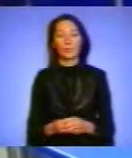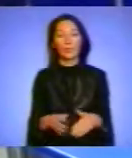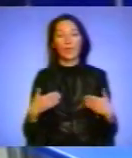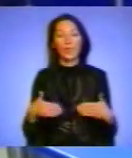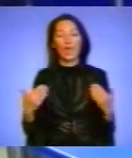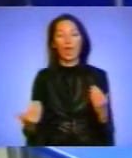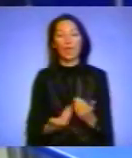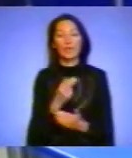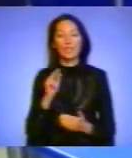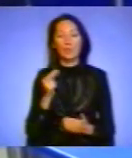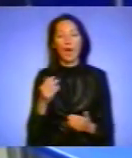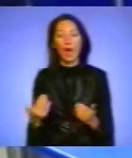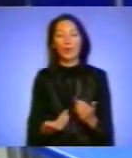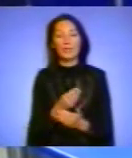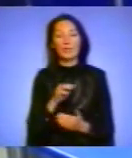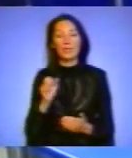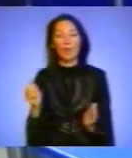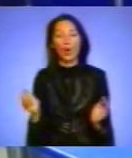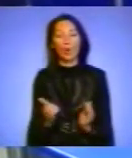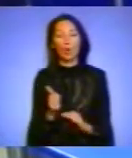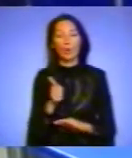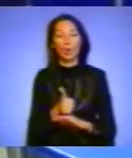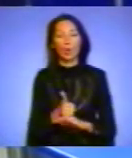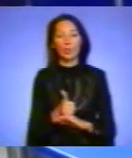Вітаю. Новини четверга у вістях ТТБ. Коротко про головне.